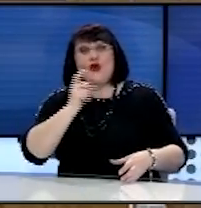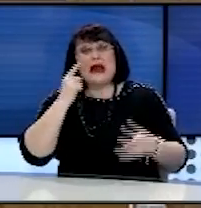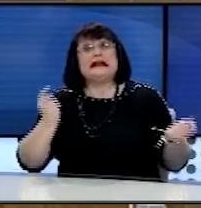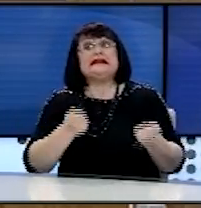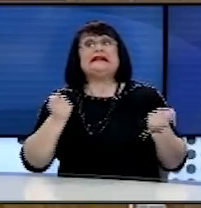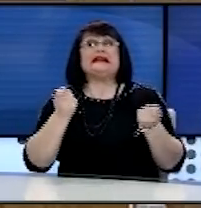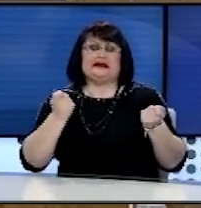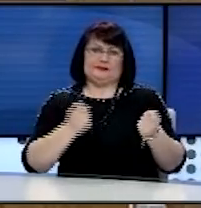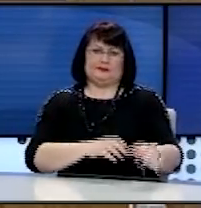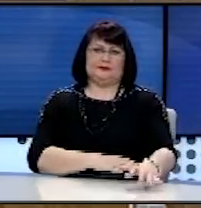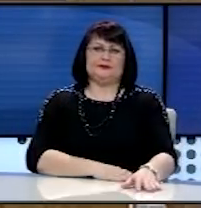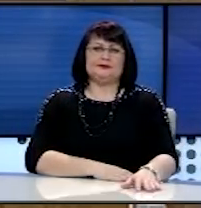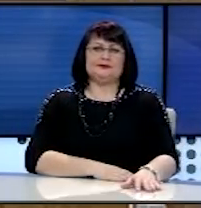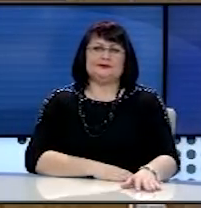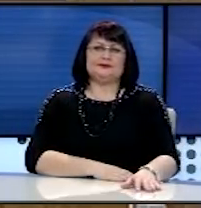χώρα.